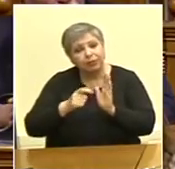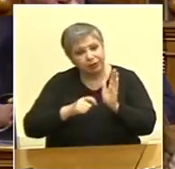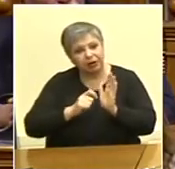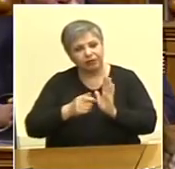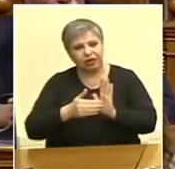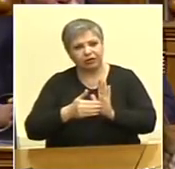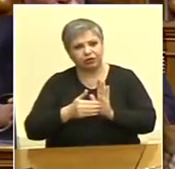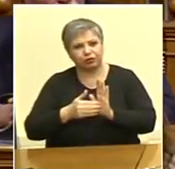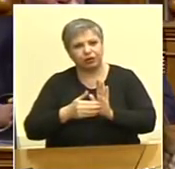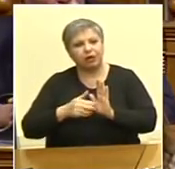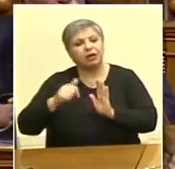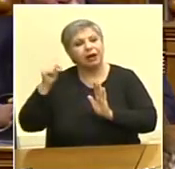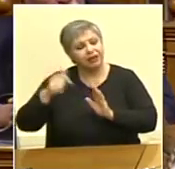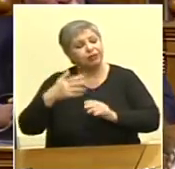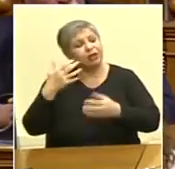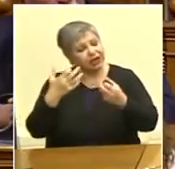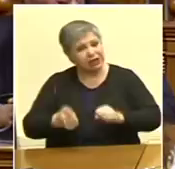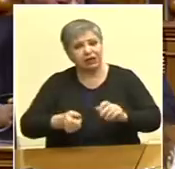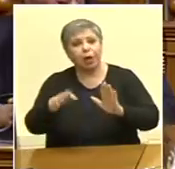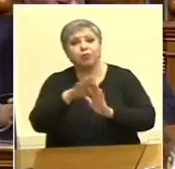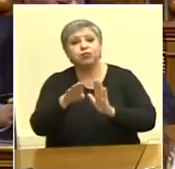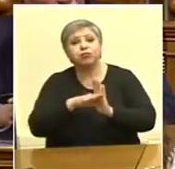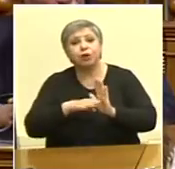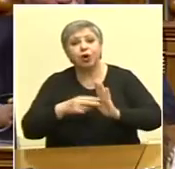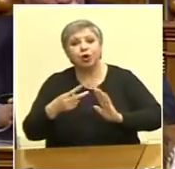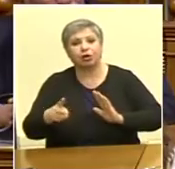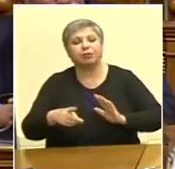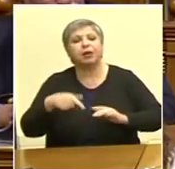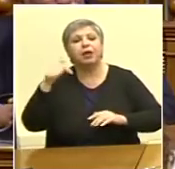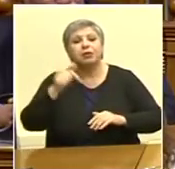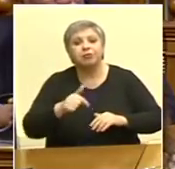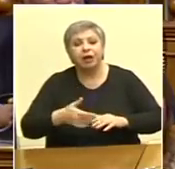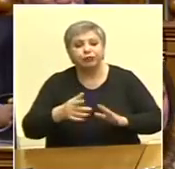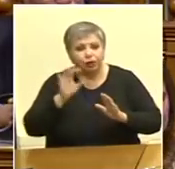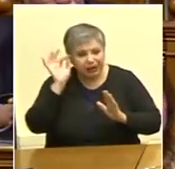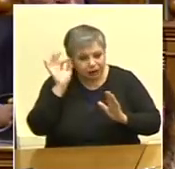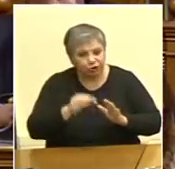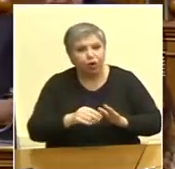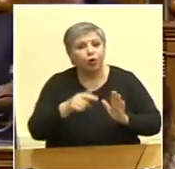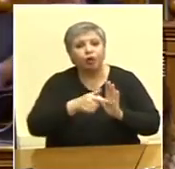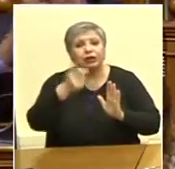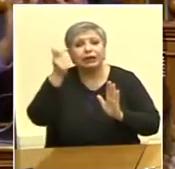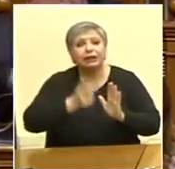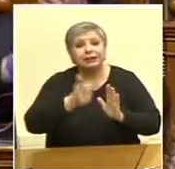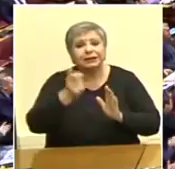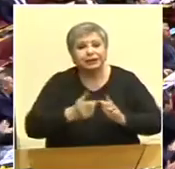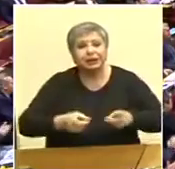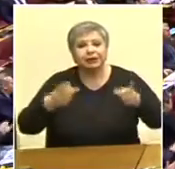εκλογές, είχε διαμορφώσει το πρόγραμμά της με το μέτρο της περικοπής μέσα των συντάξεων. Δεν θα το καταργούσε